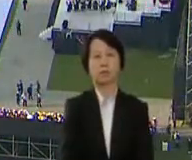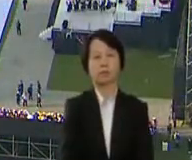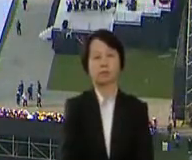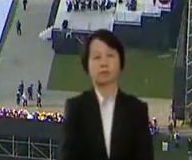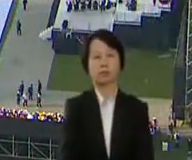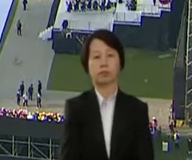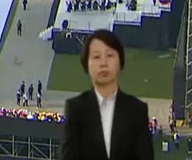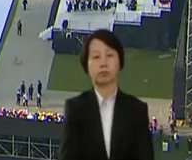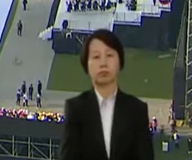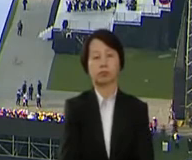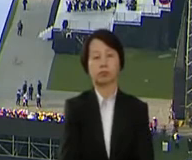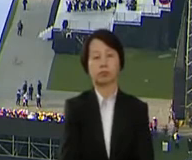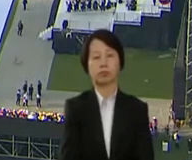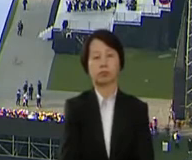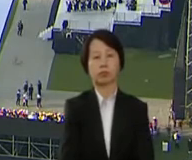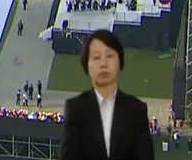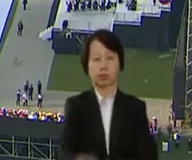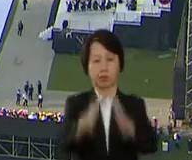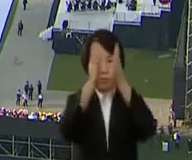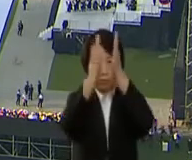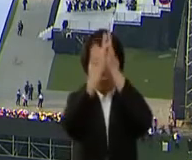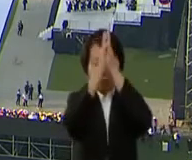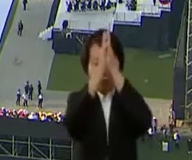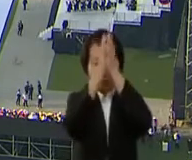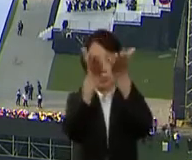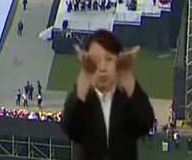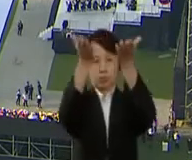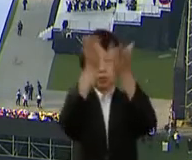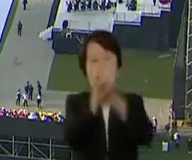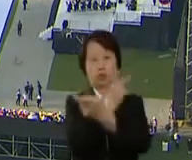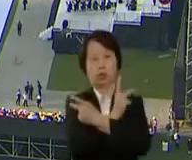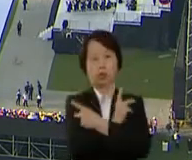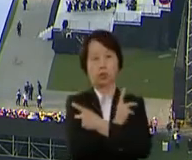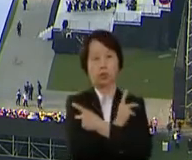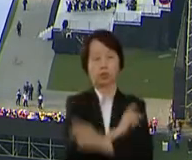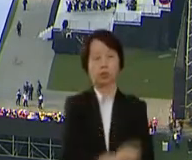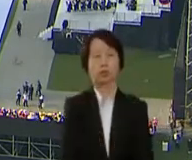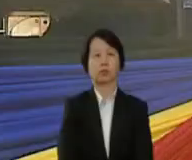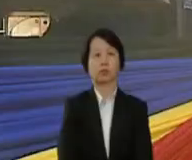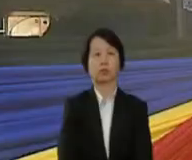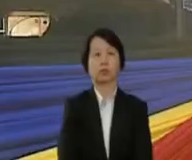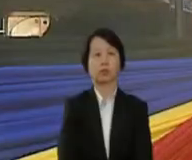Ampun tuanku, menjunjung kasih tuanku.